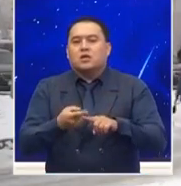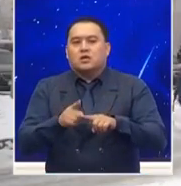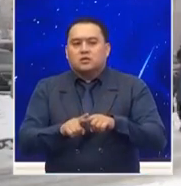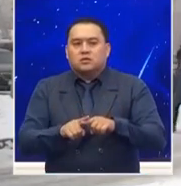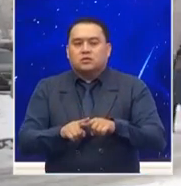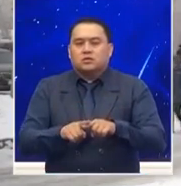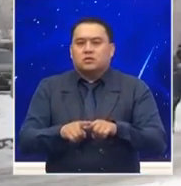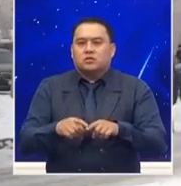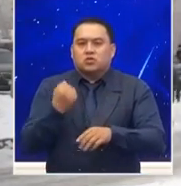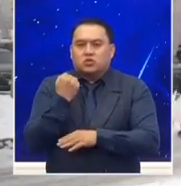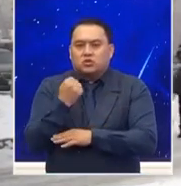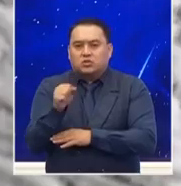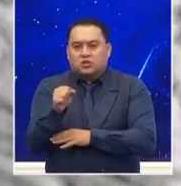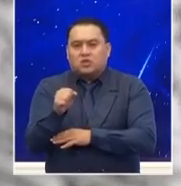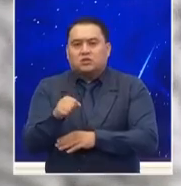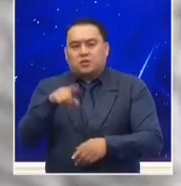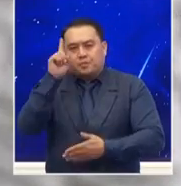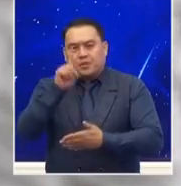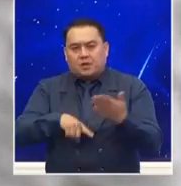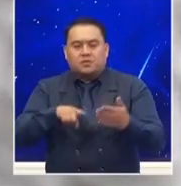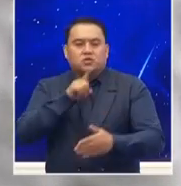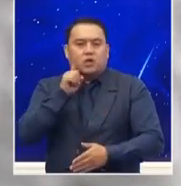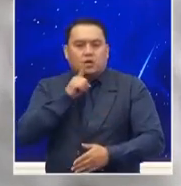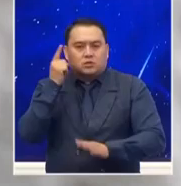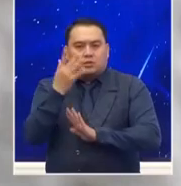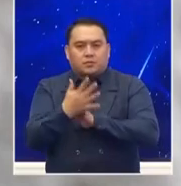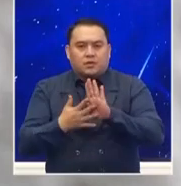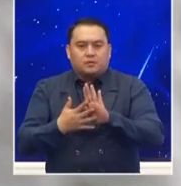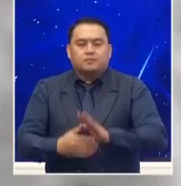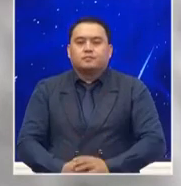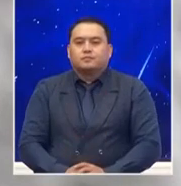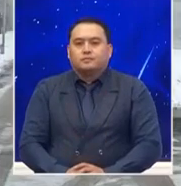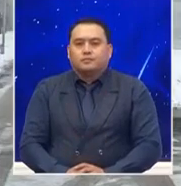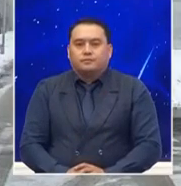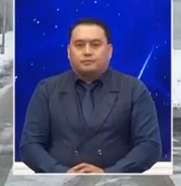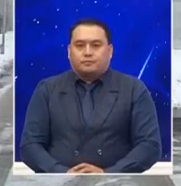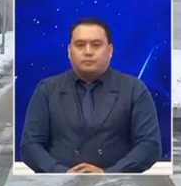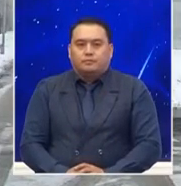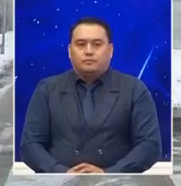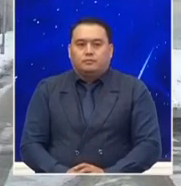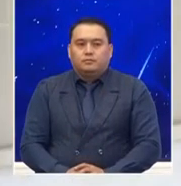келген тәтті жеңіс. Оны бүгінгі ұрпақ жақсы түсінеді, бағалайды.